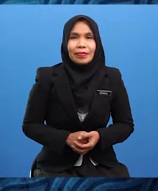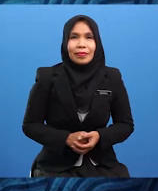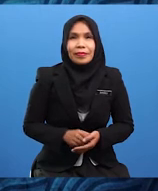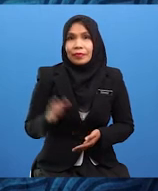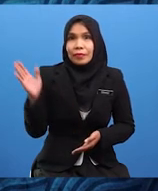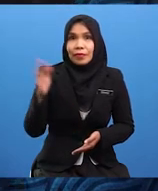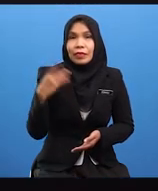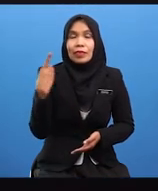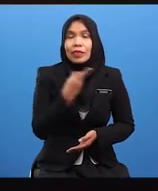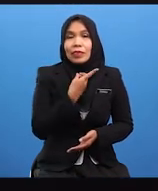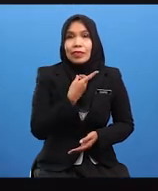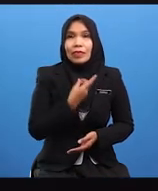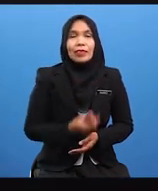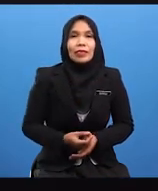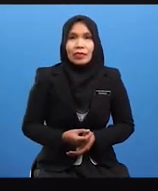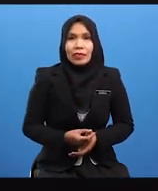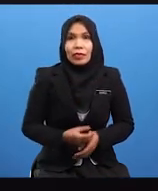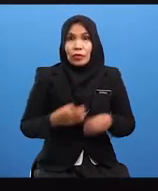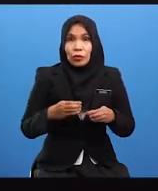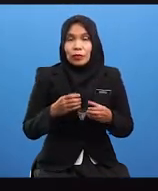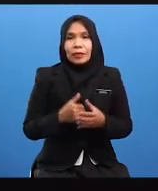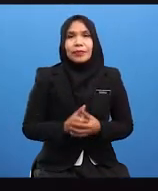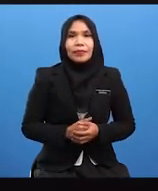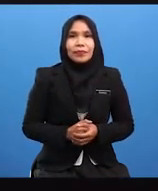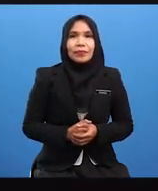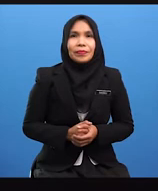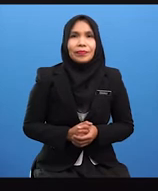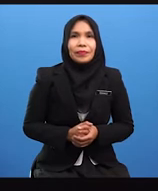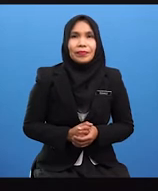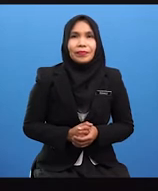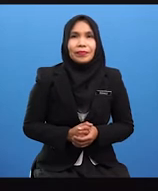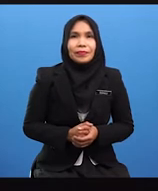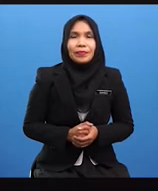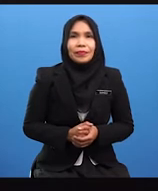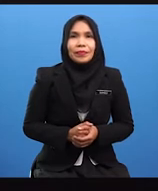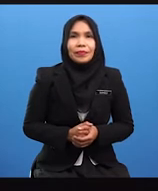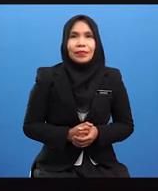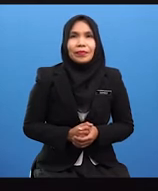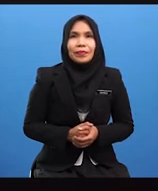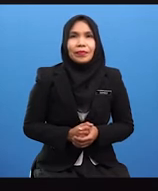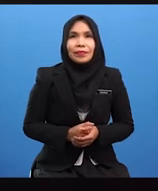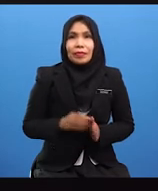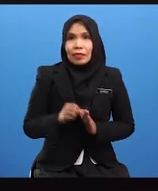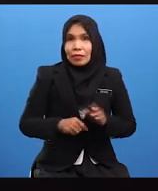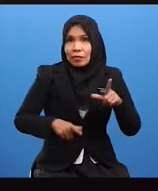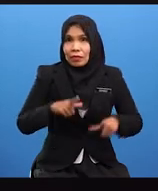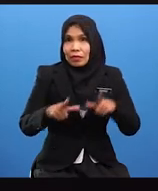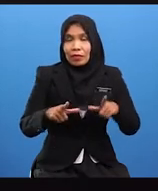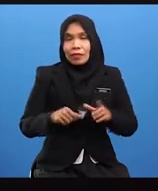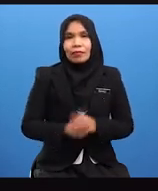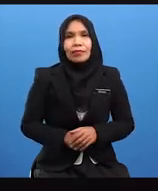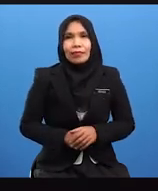Mari kita cuba selangkah demi selangkah. Setelah kita mengenal dan